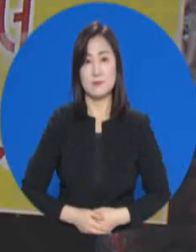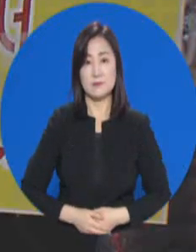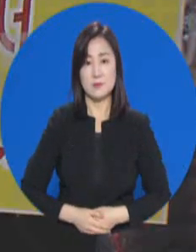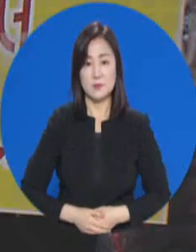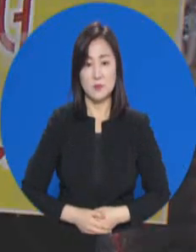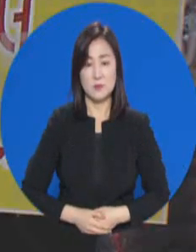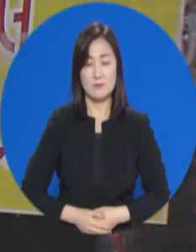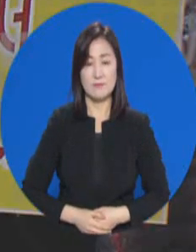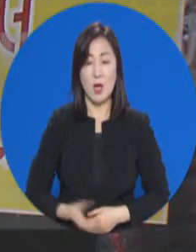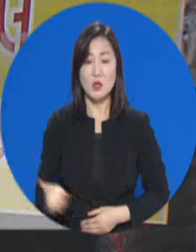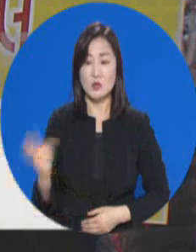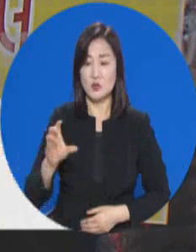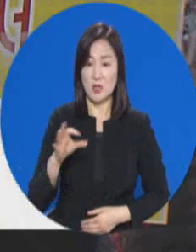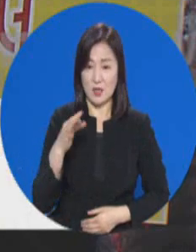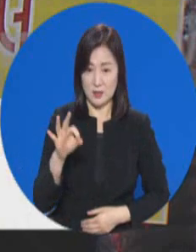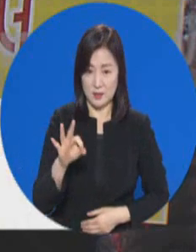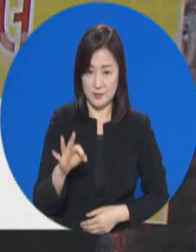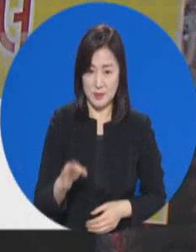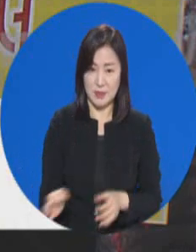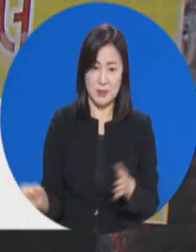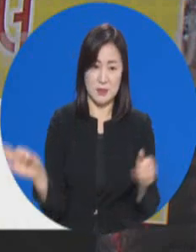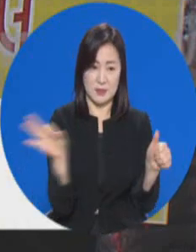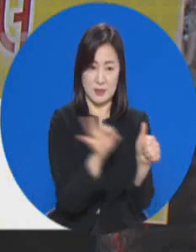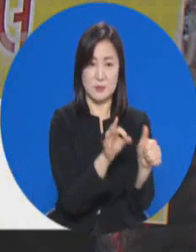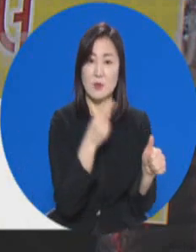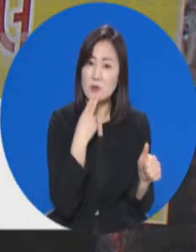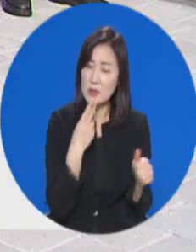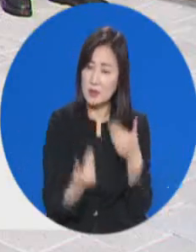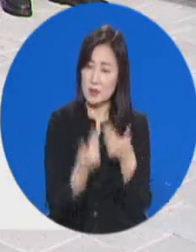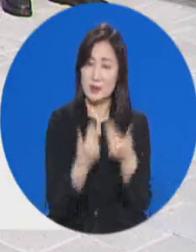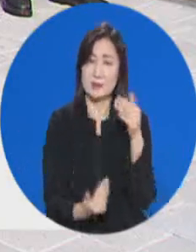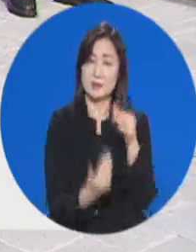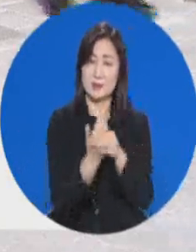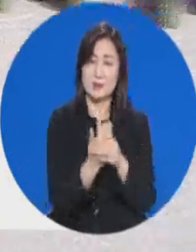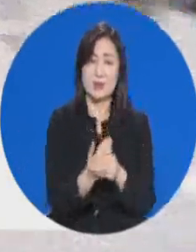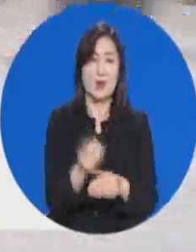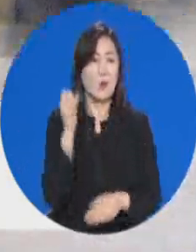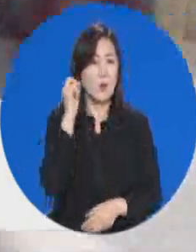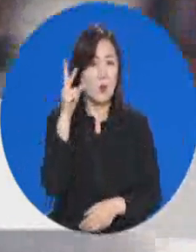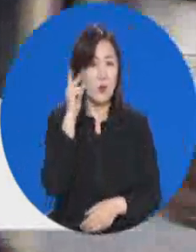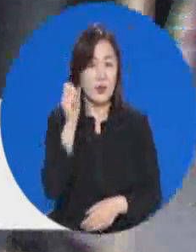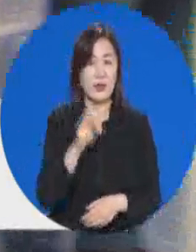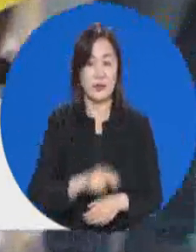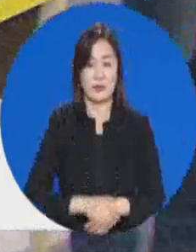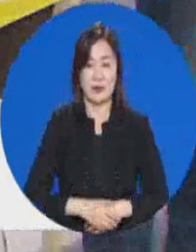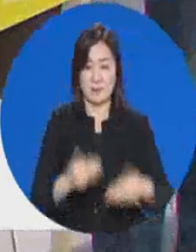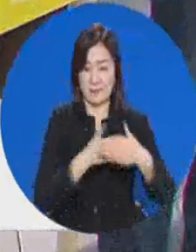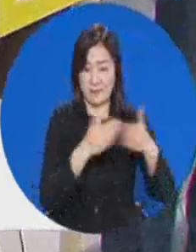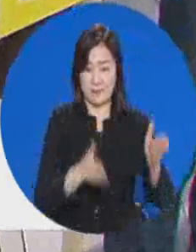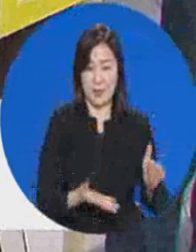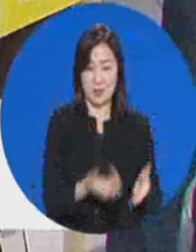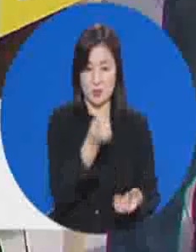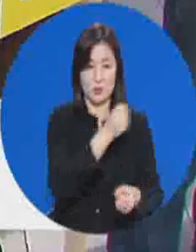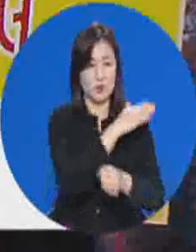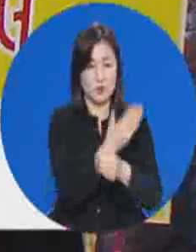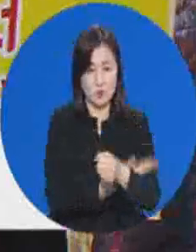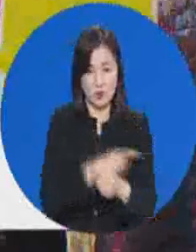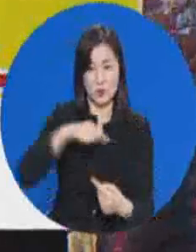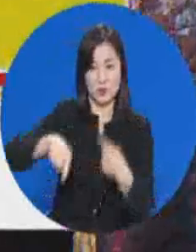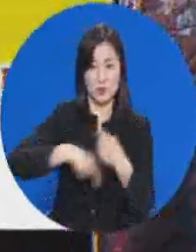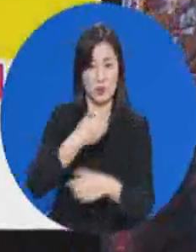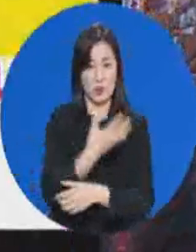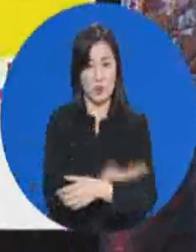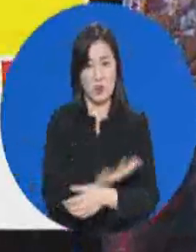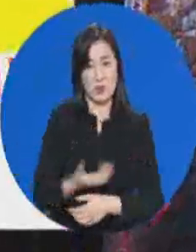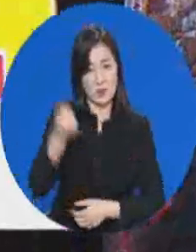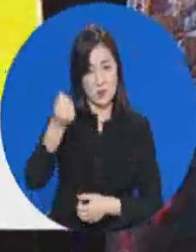투자금을 제대로 지급하지 않아 분쟁을 빚어왔던 여수 돌산읍의 한 분양형 호텔에서 객실의 점유권과 운영권을 확보하기 위한